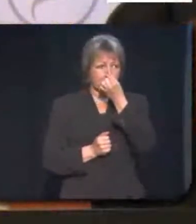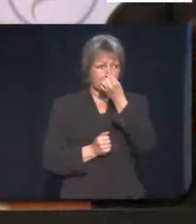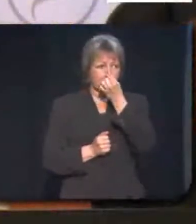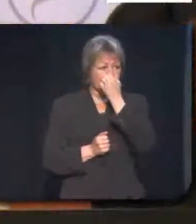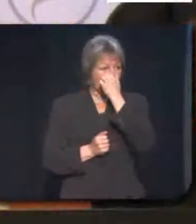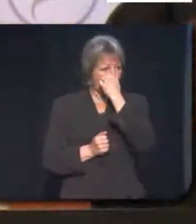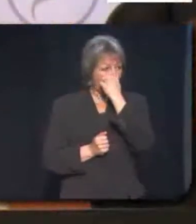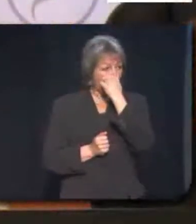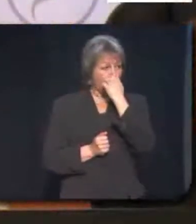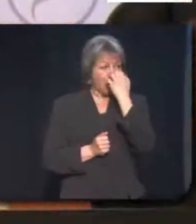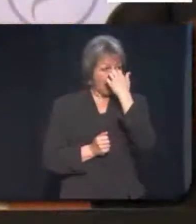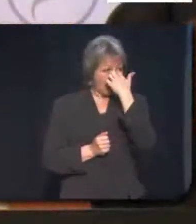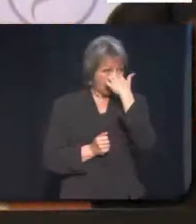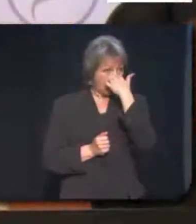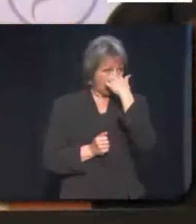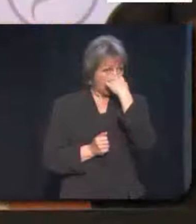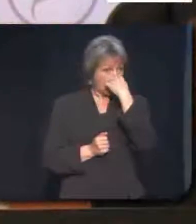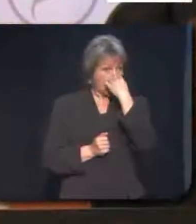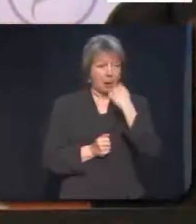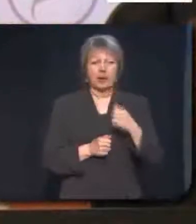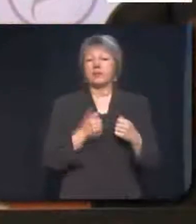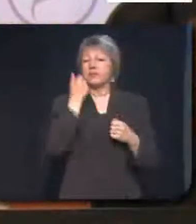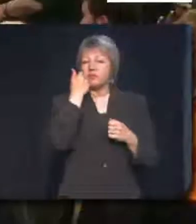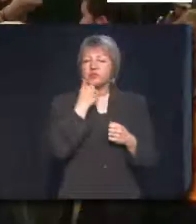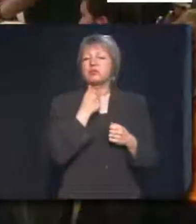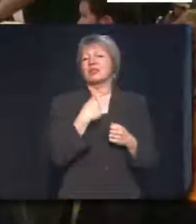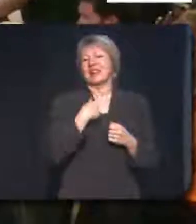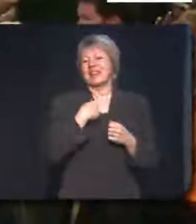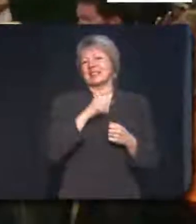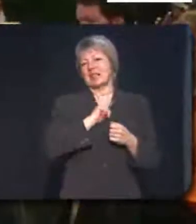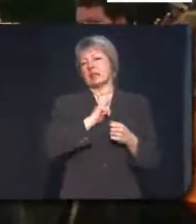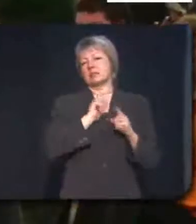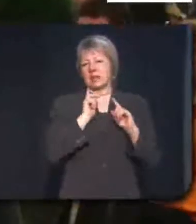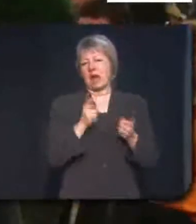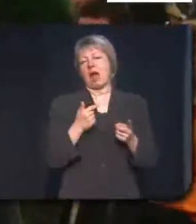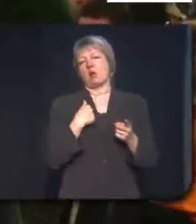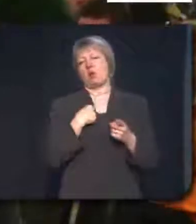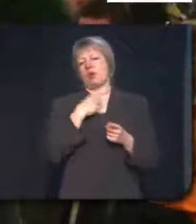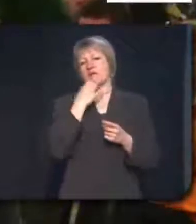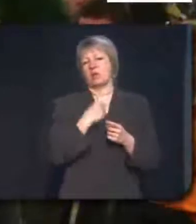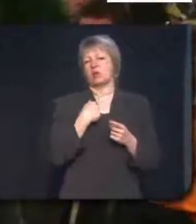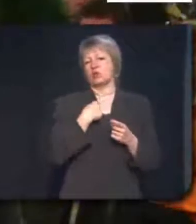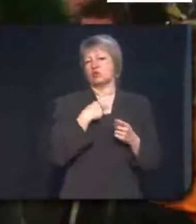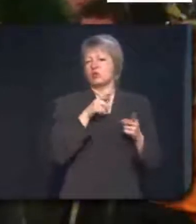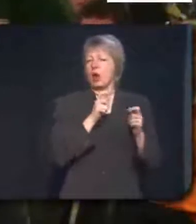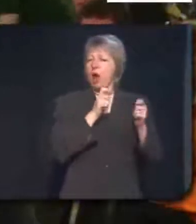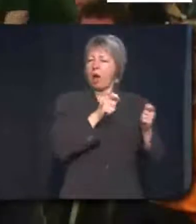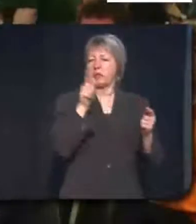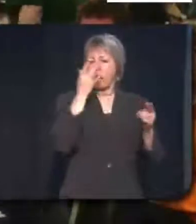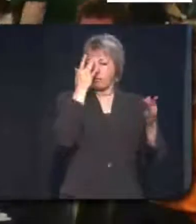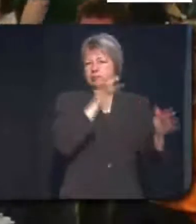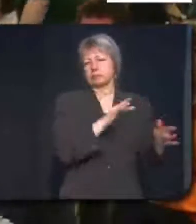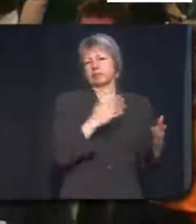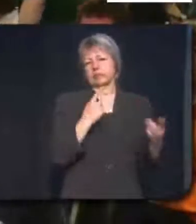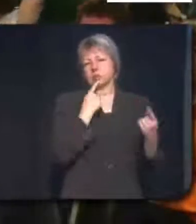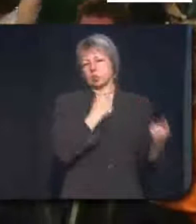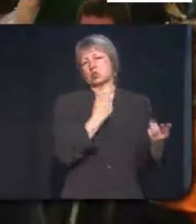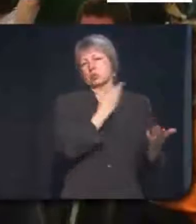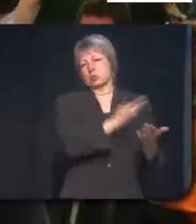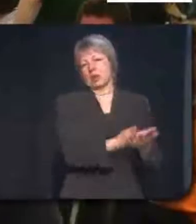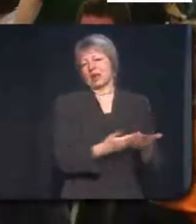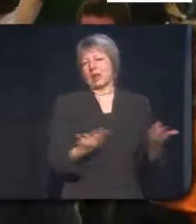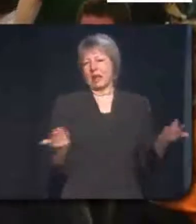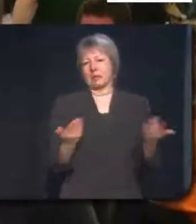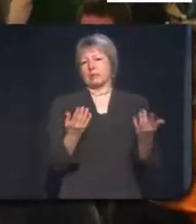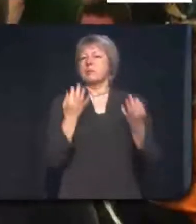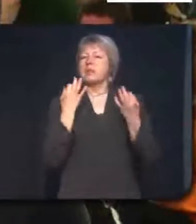okay ich bitte euch auch diesen Antrag zuzustimmen denn wir wollen Europa verändern und ich denke mit einer Pipi mit der